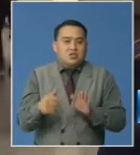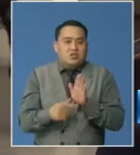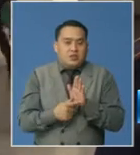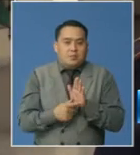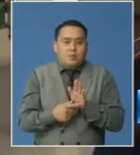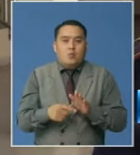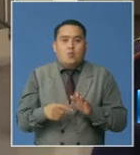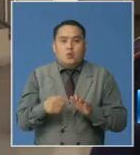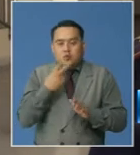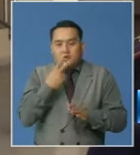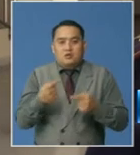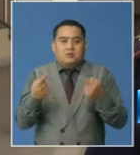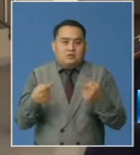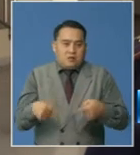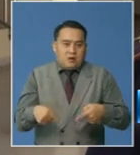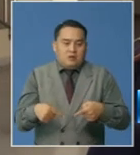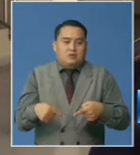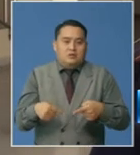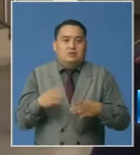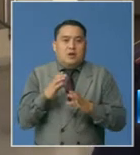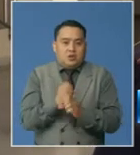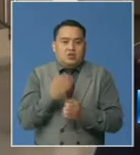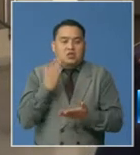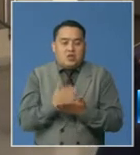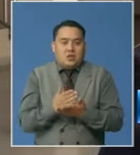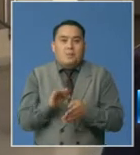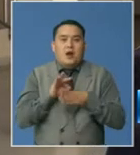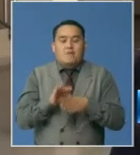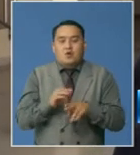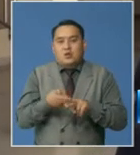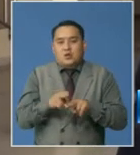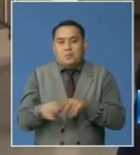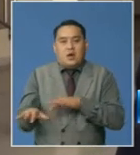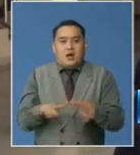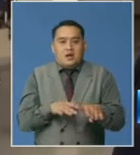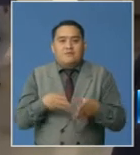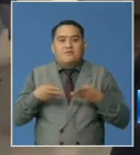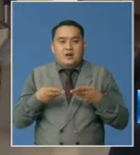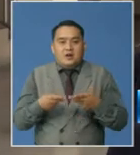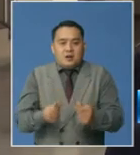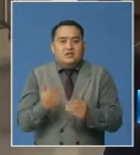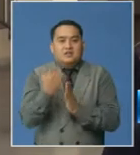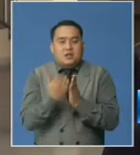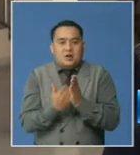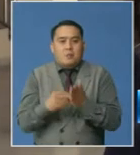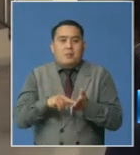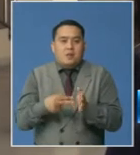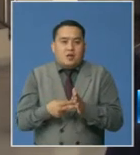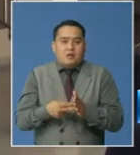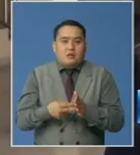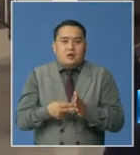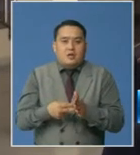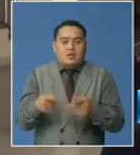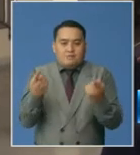году можно увидеть хоть и незначительное, но снижение. Проведение подобных мероприятий влияет на статистику. По плану до конца